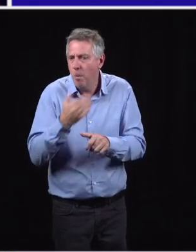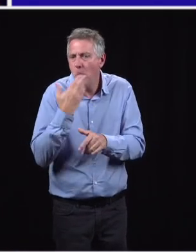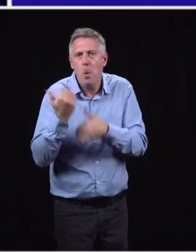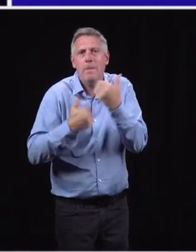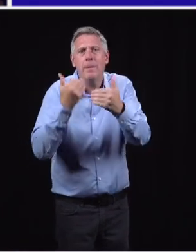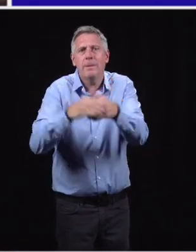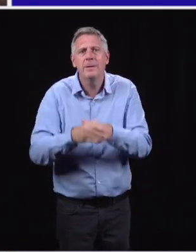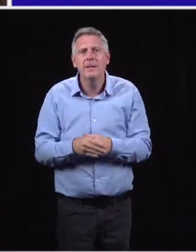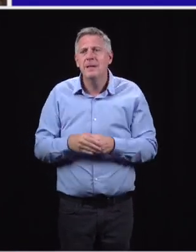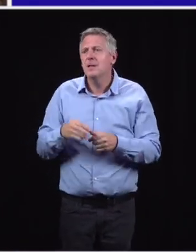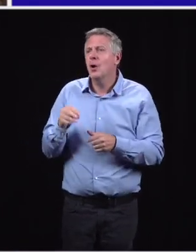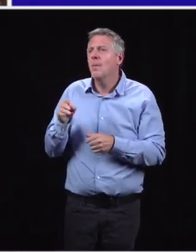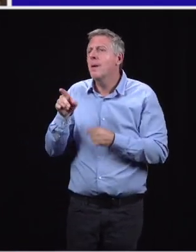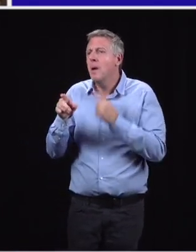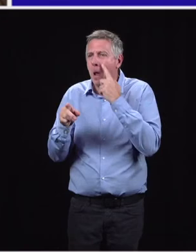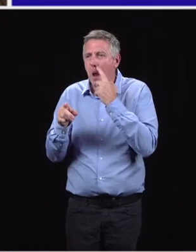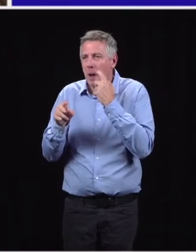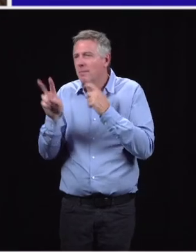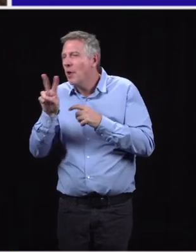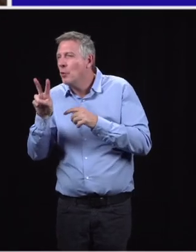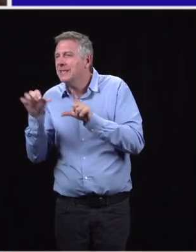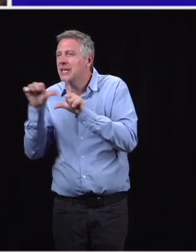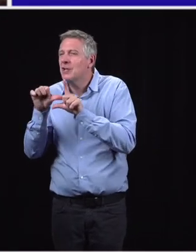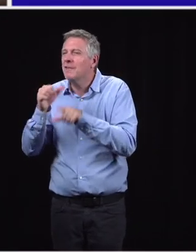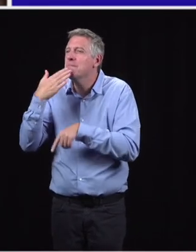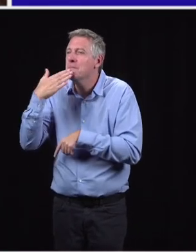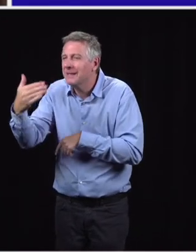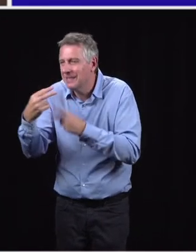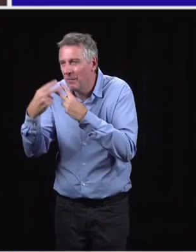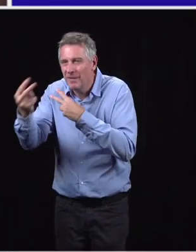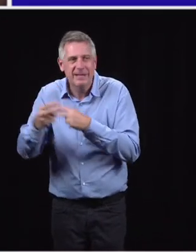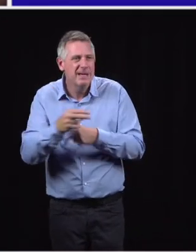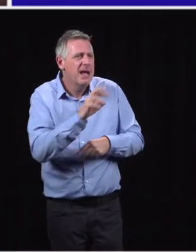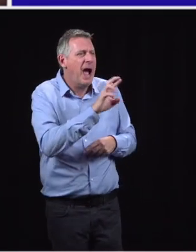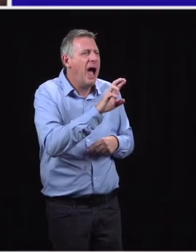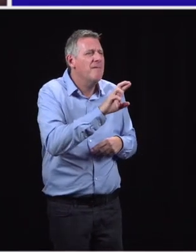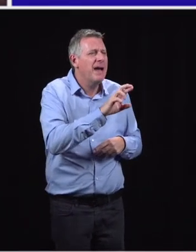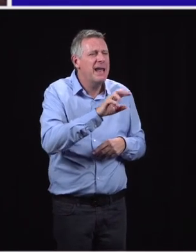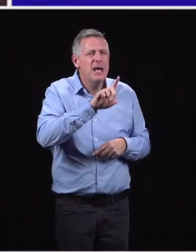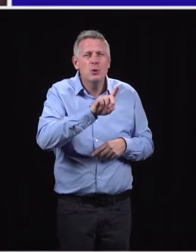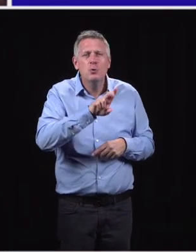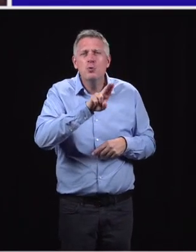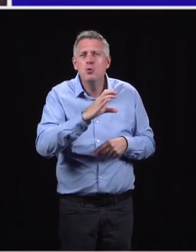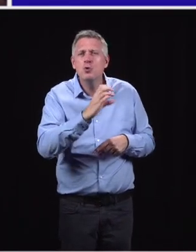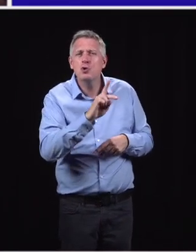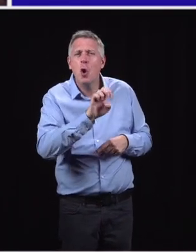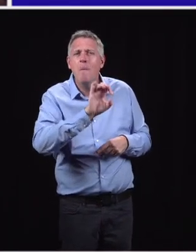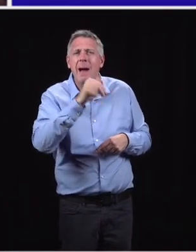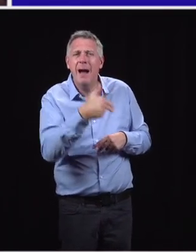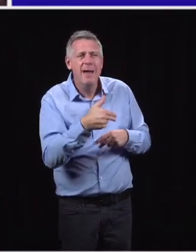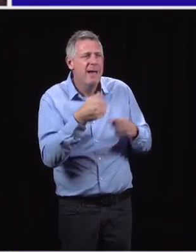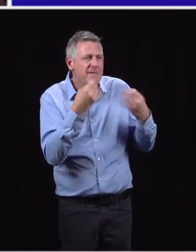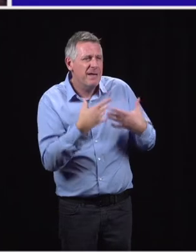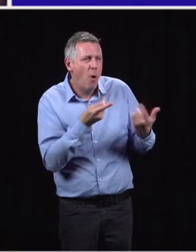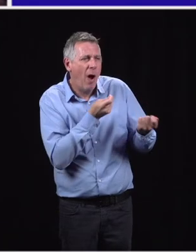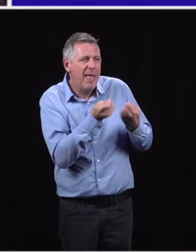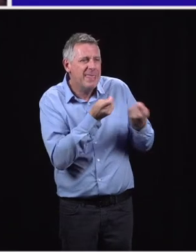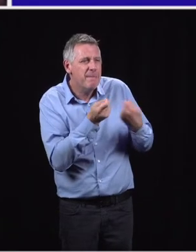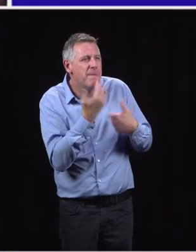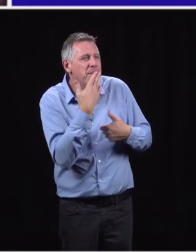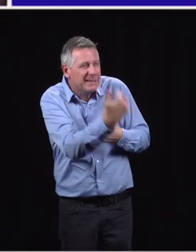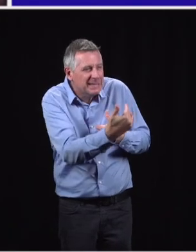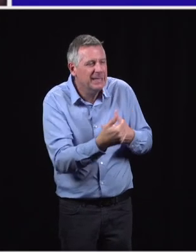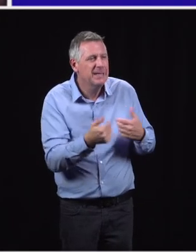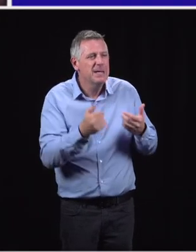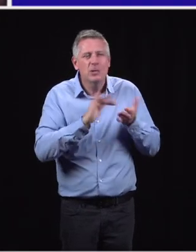Véronique de la Gifi pour moi devant moi je vois également Raphaël Duchemin qui a animé cet événement je vois toute l'équipe technique donc on peut leur faire